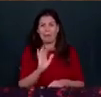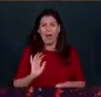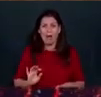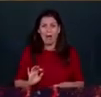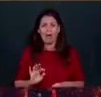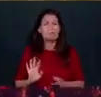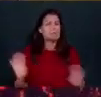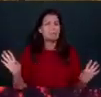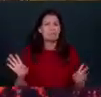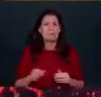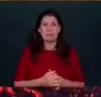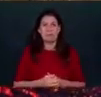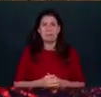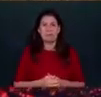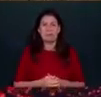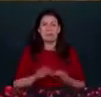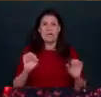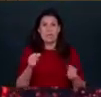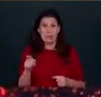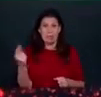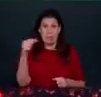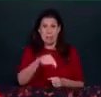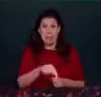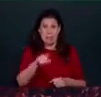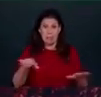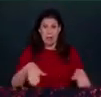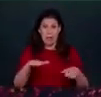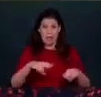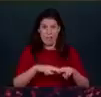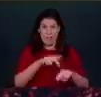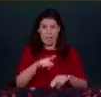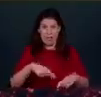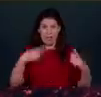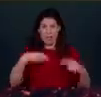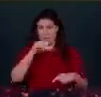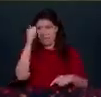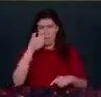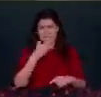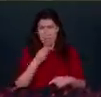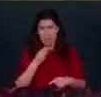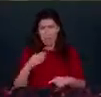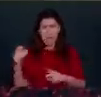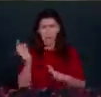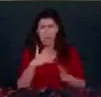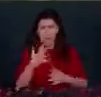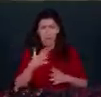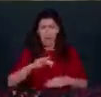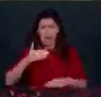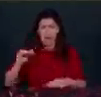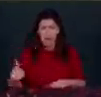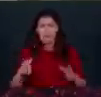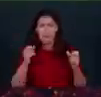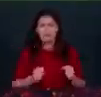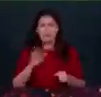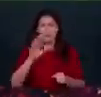איפה הוא נמצא. אז אם אתם מגיעים לחוף הים של נתניה, ביום קיץ יפה עם רוח וגלים, תהיו בטוחים שגם פולי